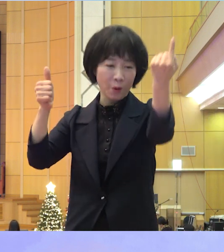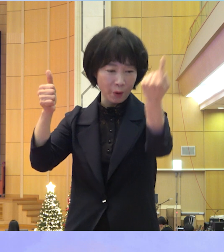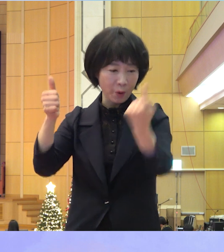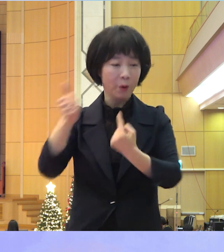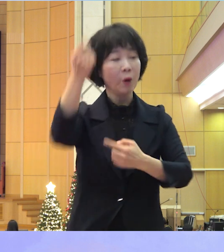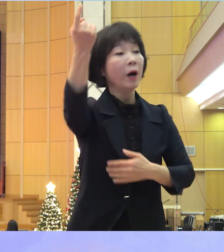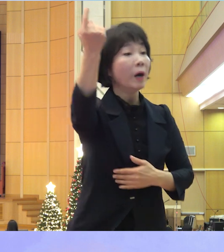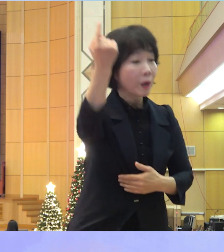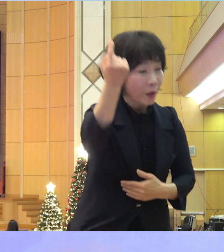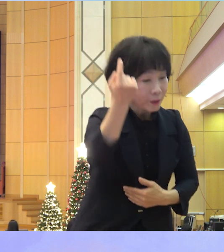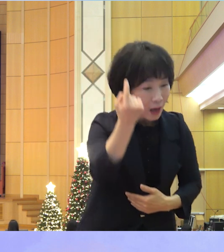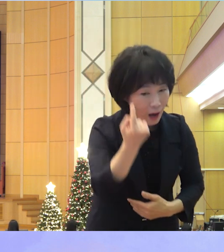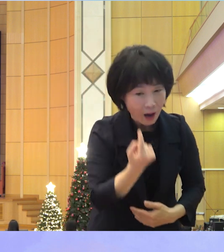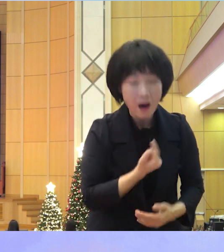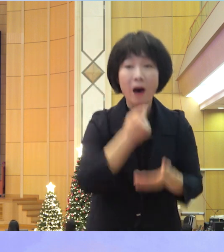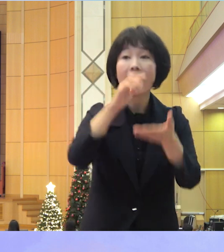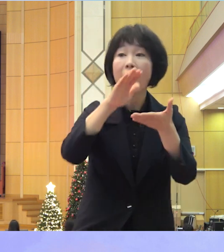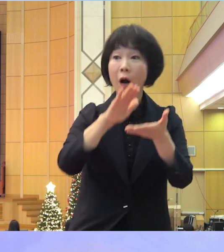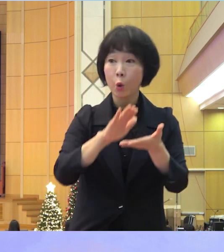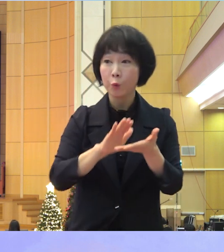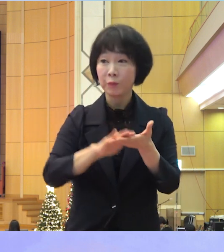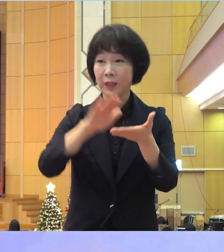예수께로